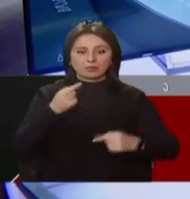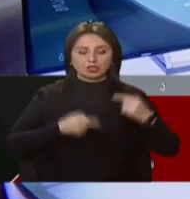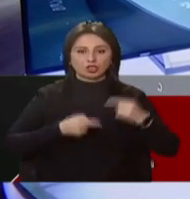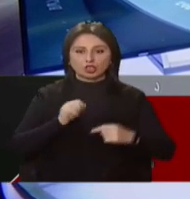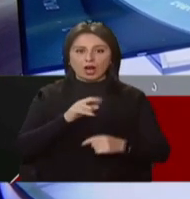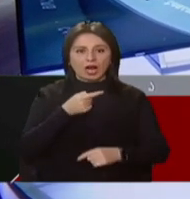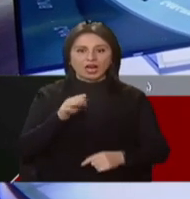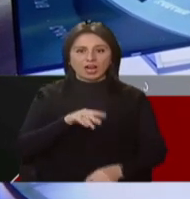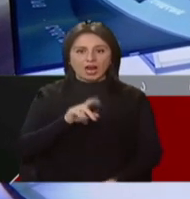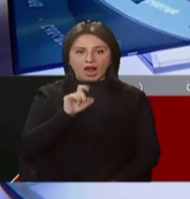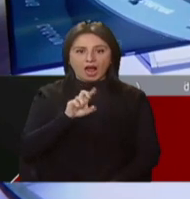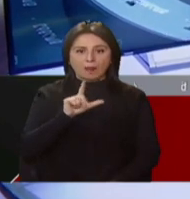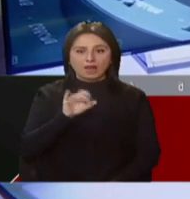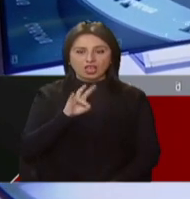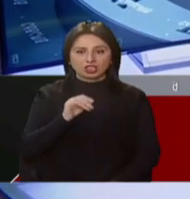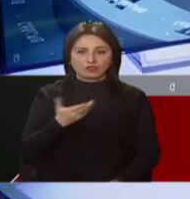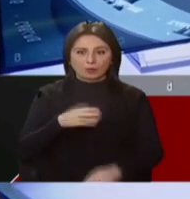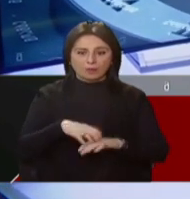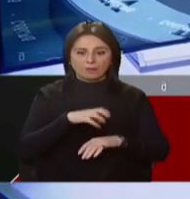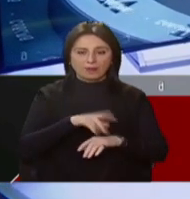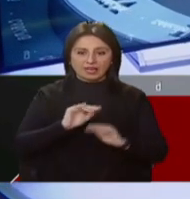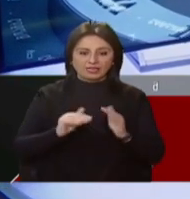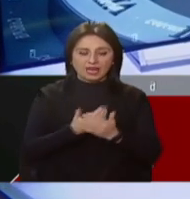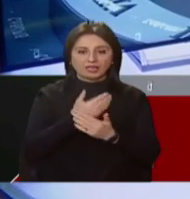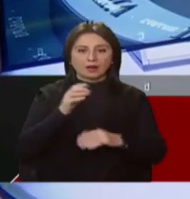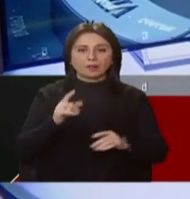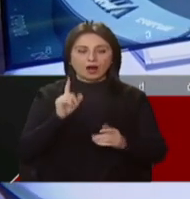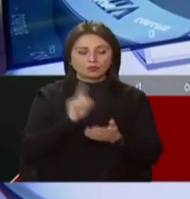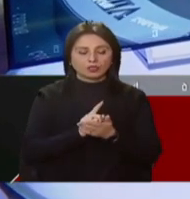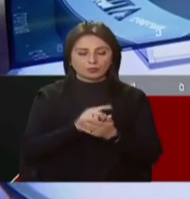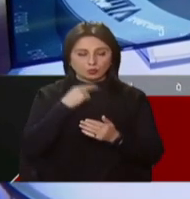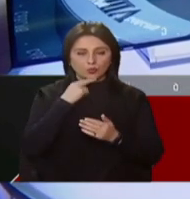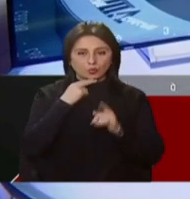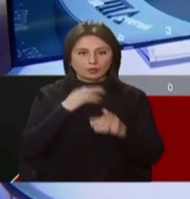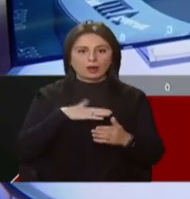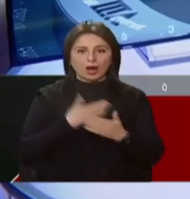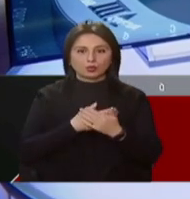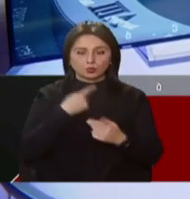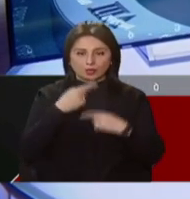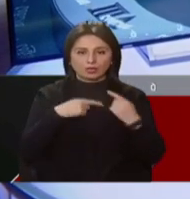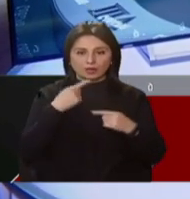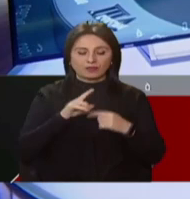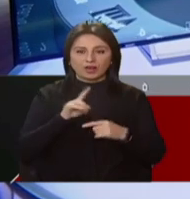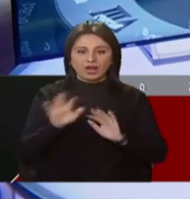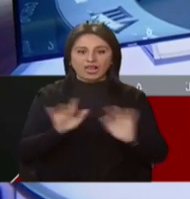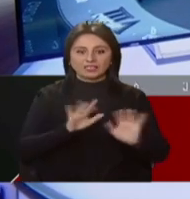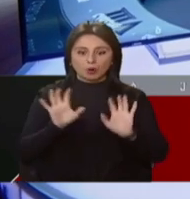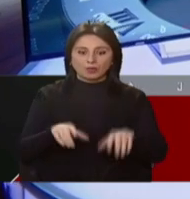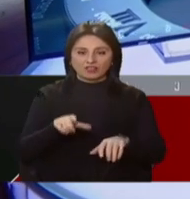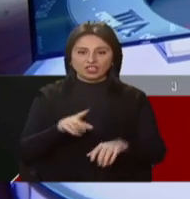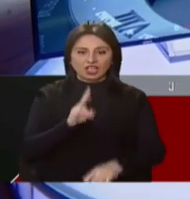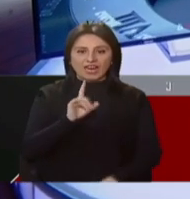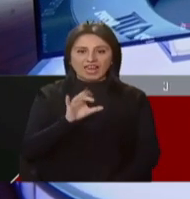არ გამორიცხავს ლევან ხაბეიშვილიც, რომელიც პარტიის განახლების აუცილებლობაზე აქტიურად მას შემდეგ გალაპარაკდა, რაც მოქმედი თავმჯდომარე